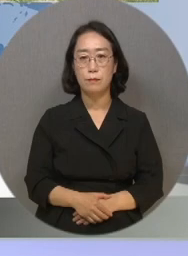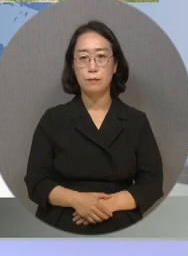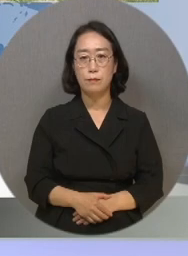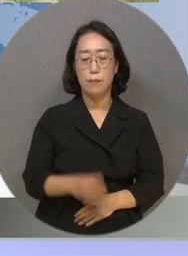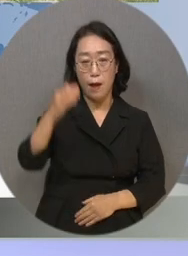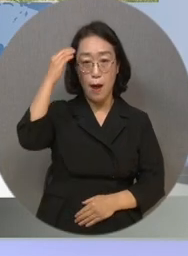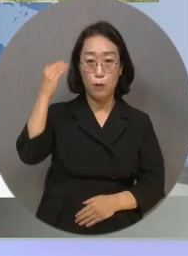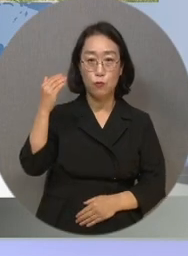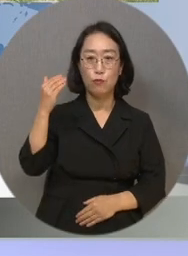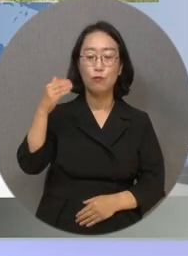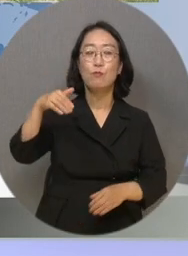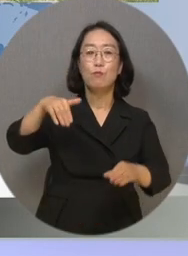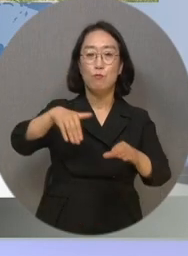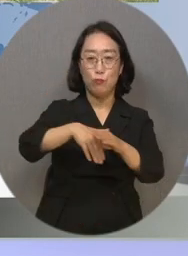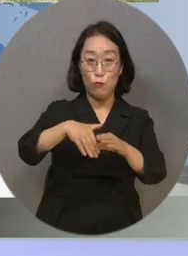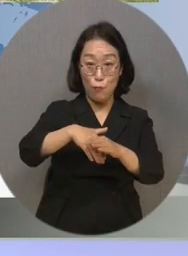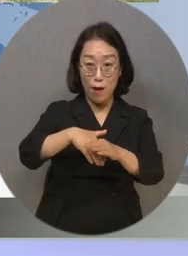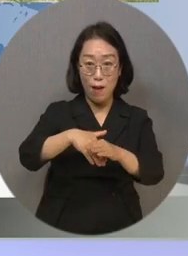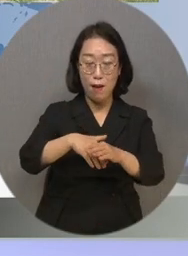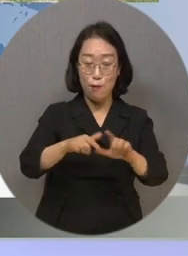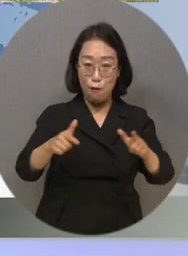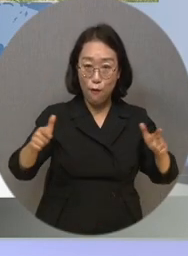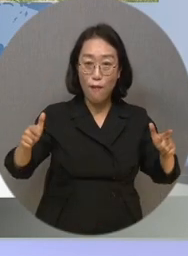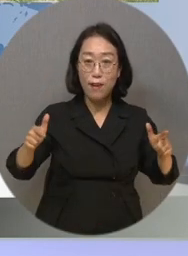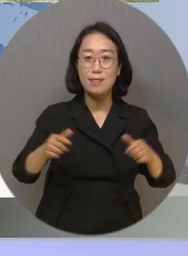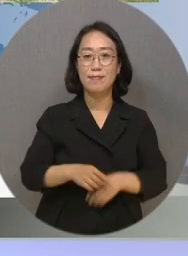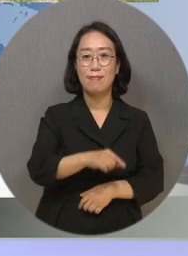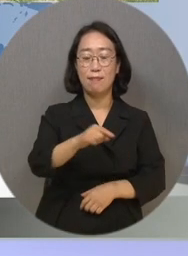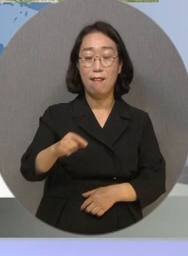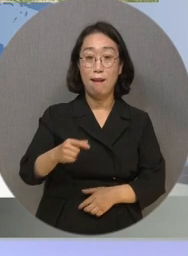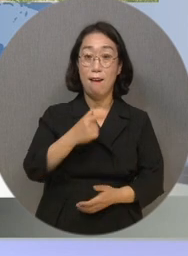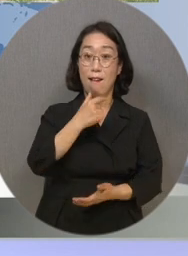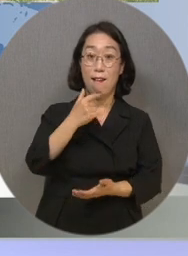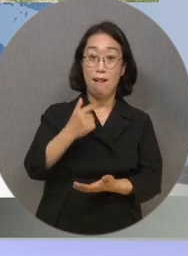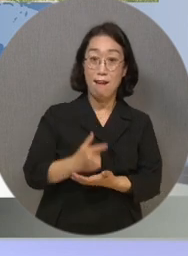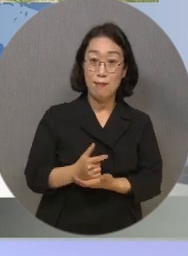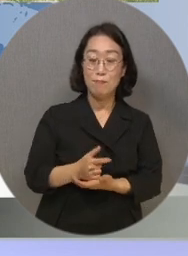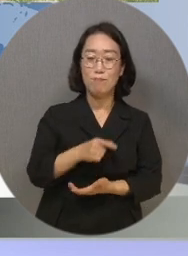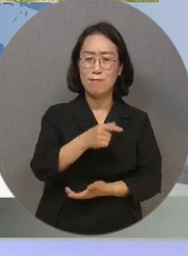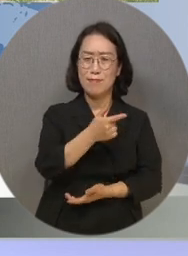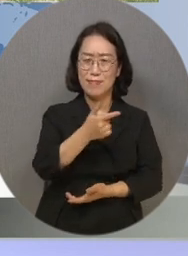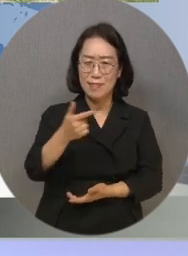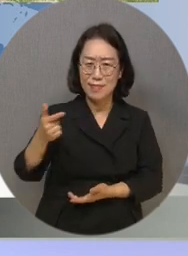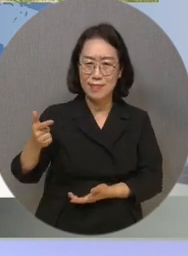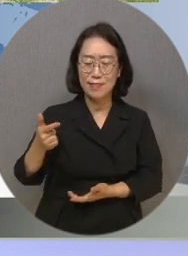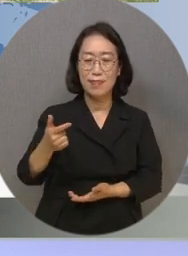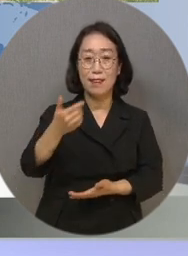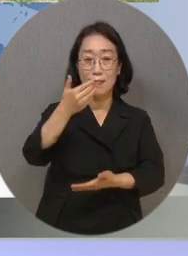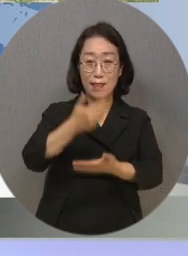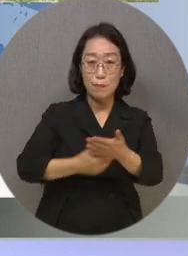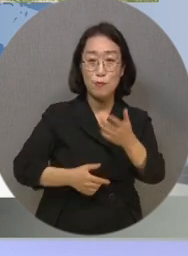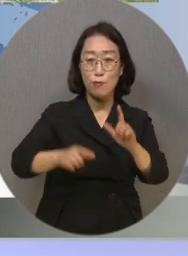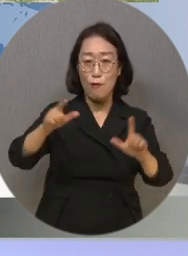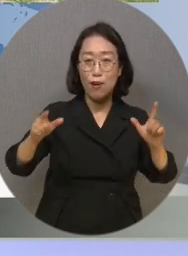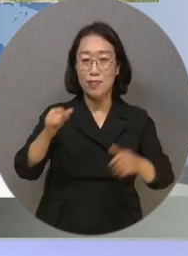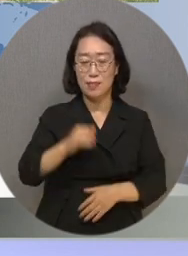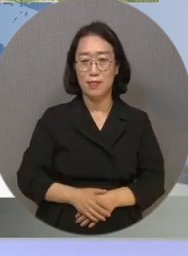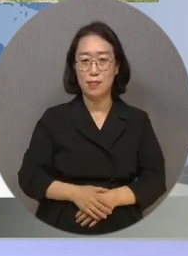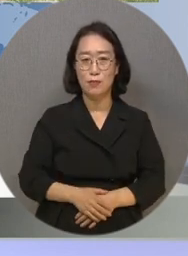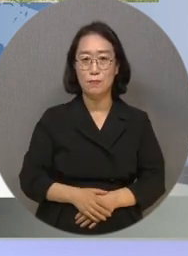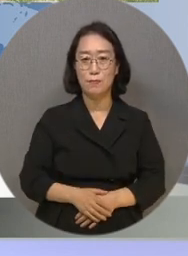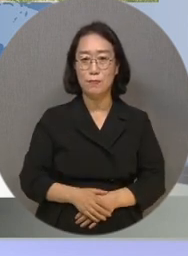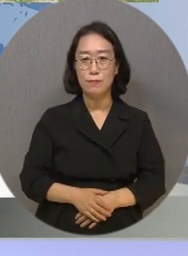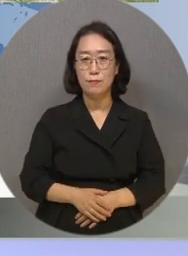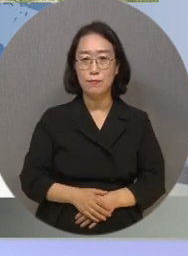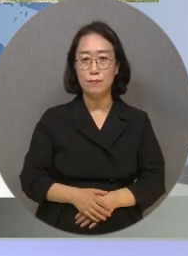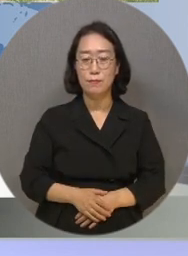우리나라만의 고유한 문화유산들, 감탄사를 연발하는 문화유산들이 참 많이 있는데요. 경기 문화유산 바로 알기